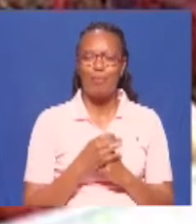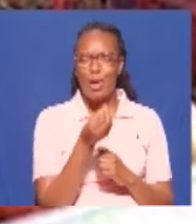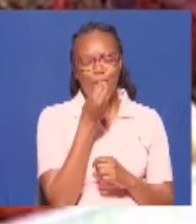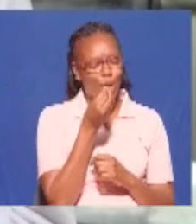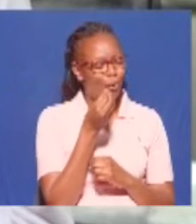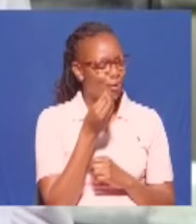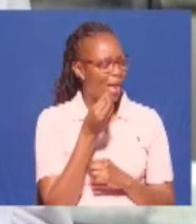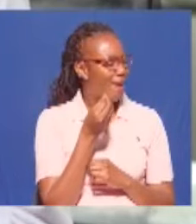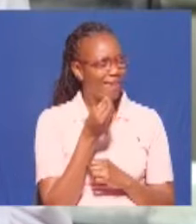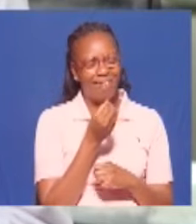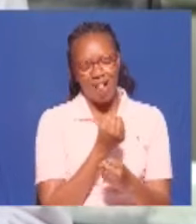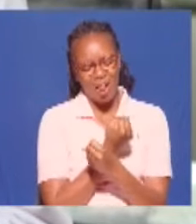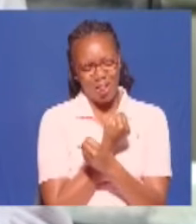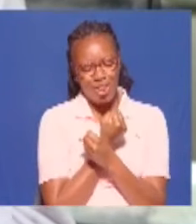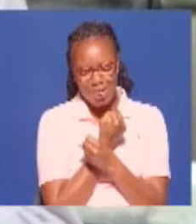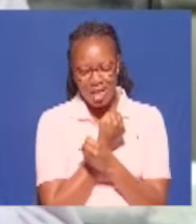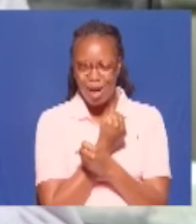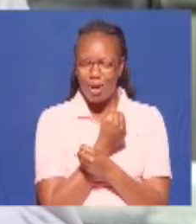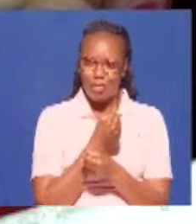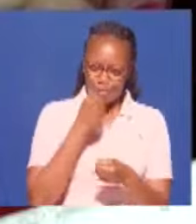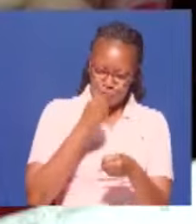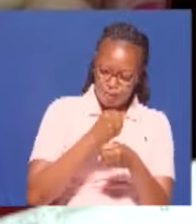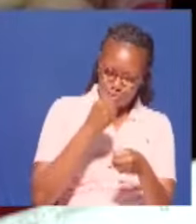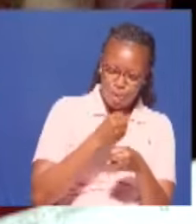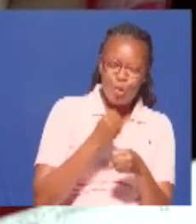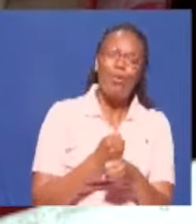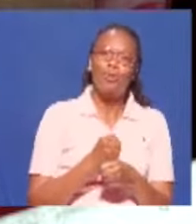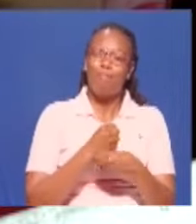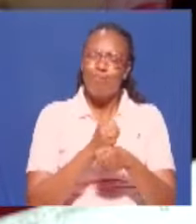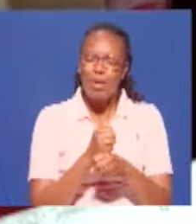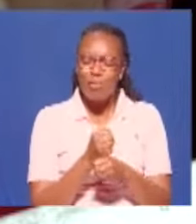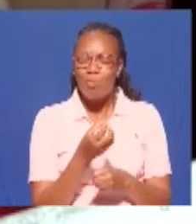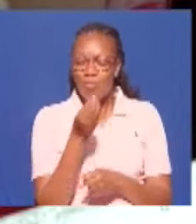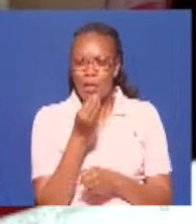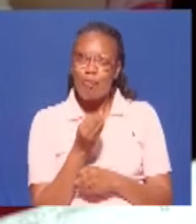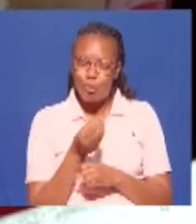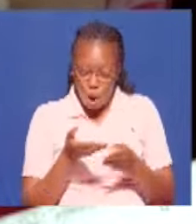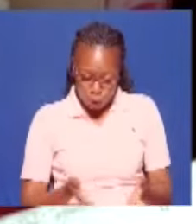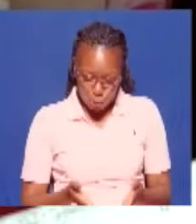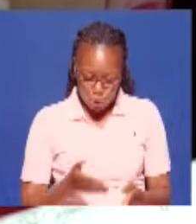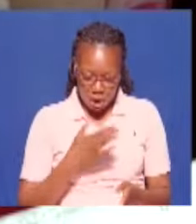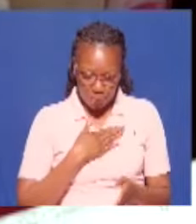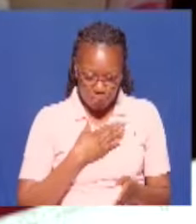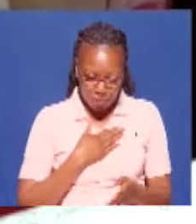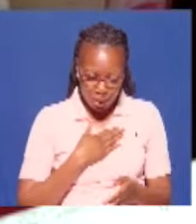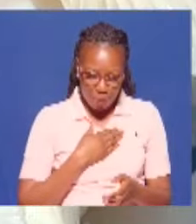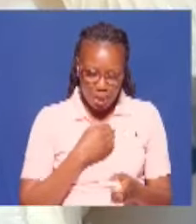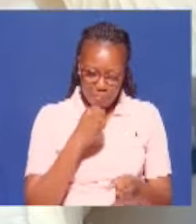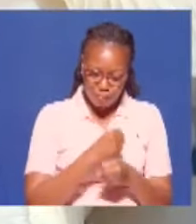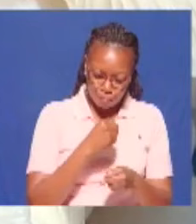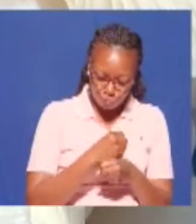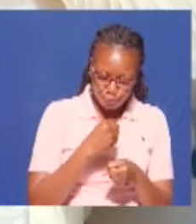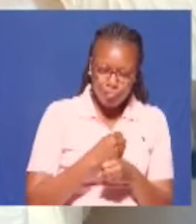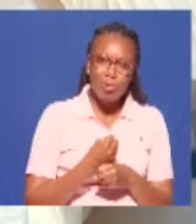nikitengeneza sausage, vegetarian sausages, out of mushrooms. Bila kuweka nyama kwa